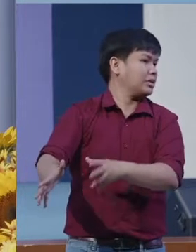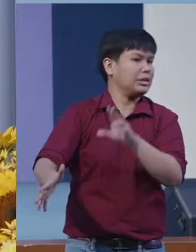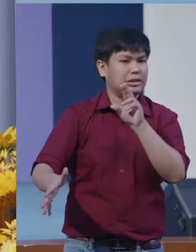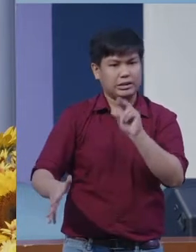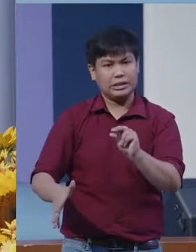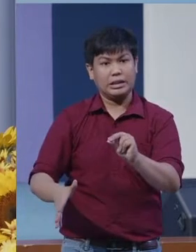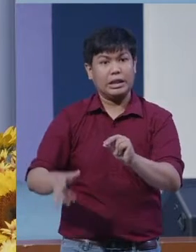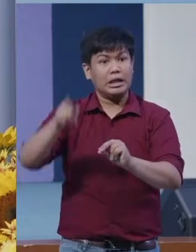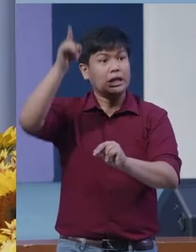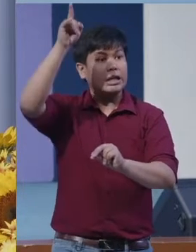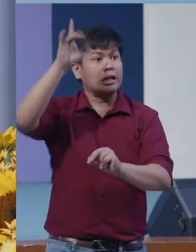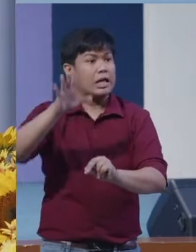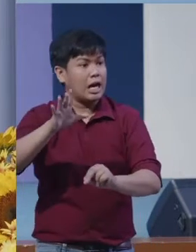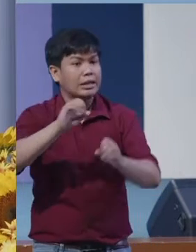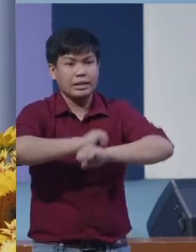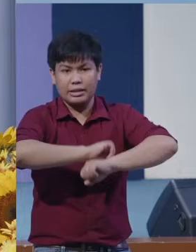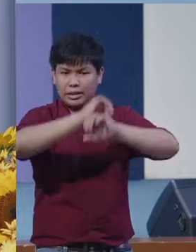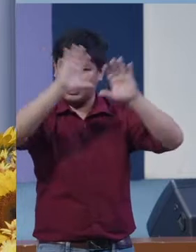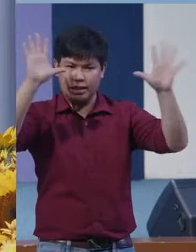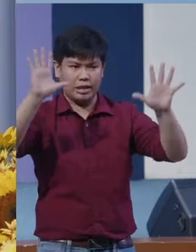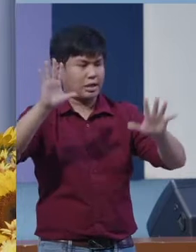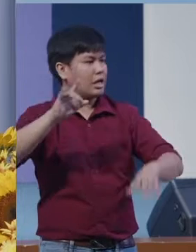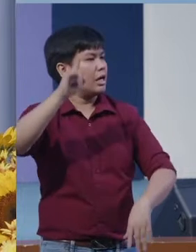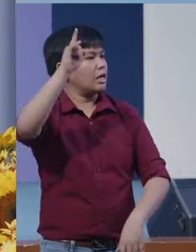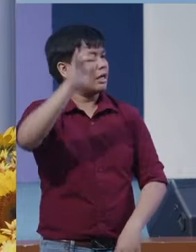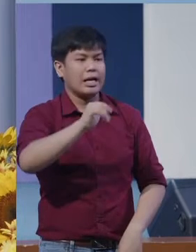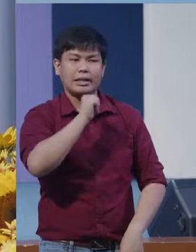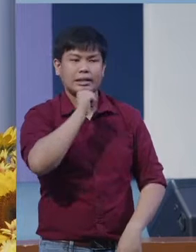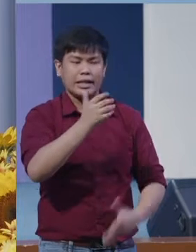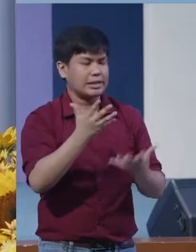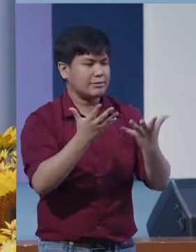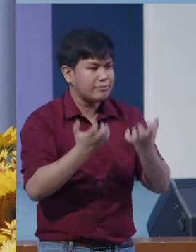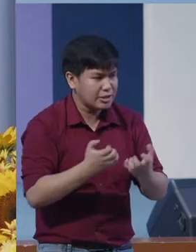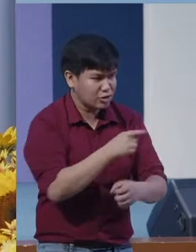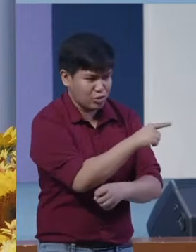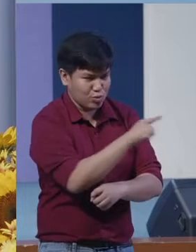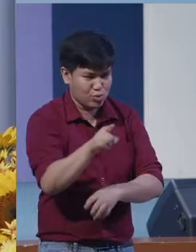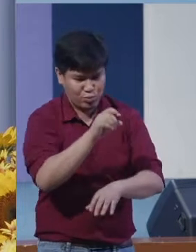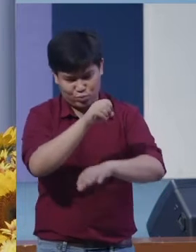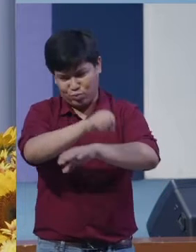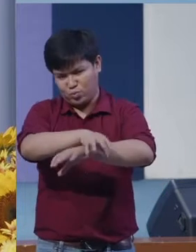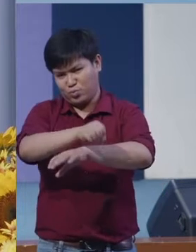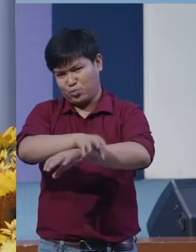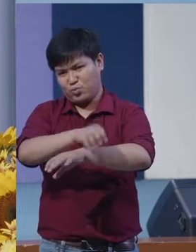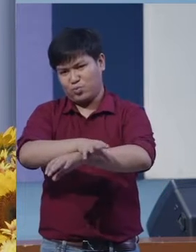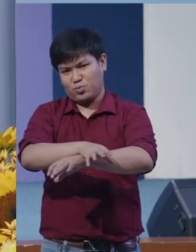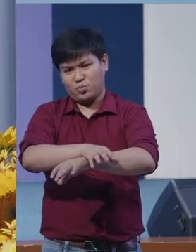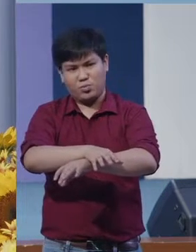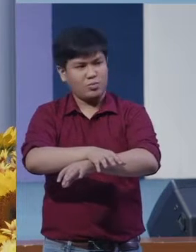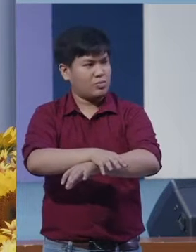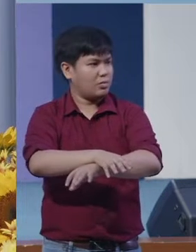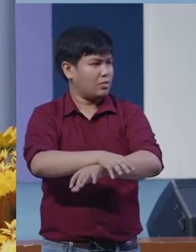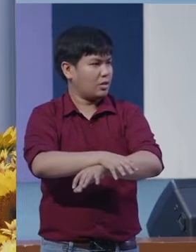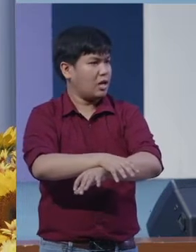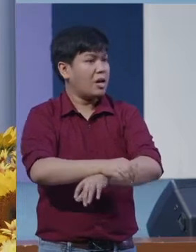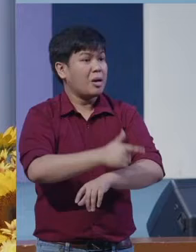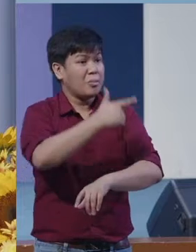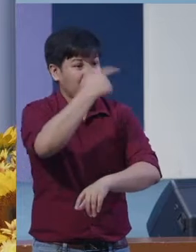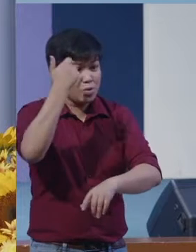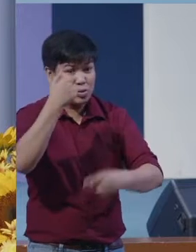ng Diyos ng mapanirang puring salita. Bakit? Sapagkat hindi ito kapareho ng mapagmahal